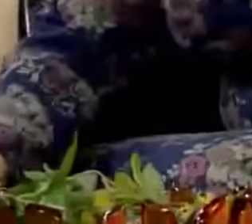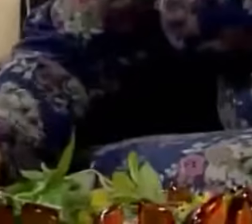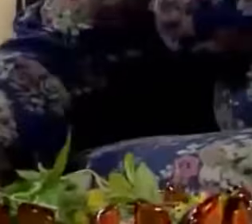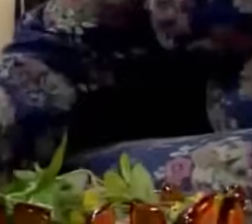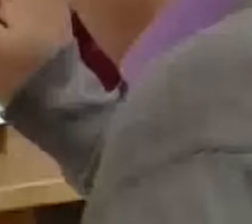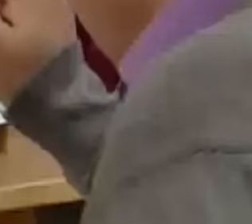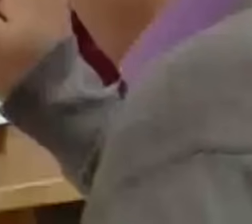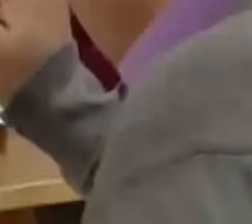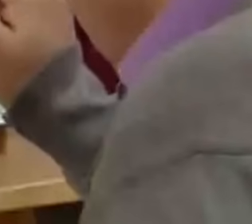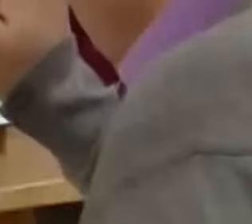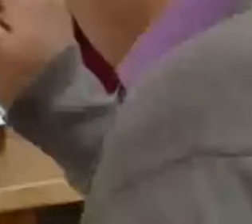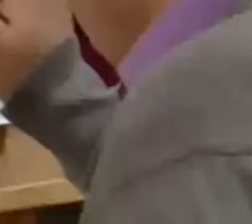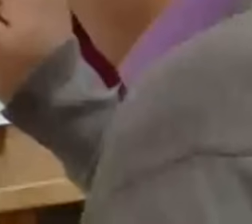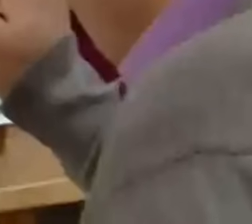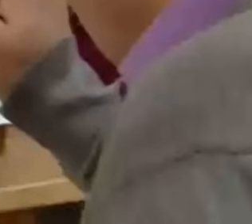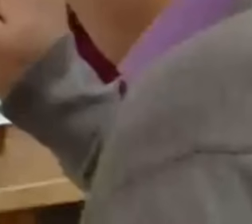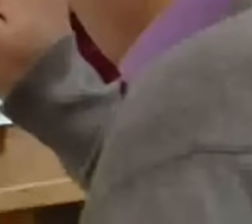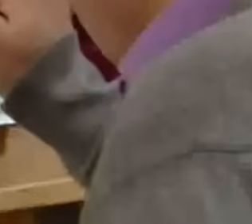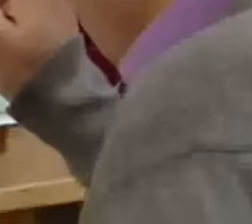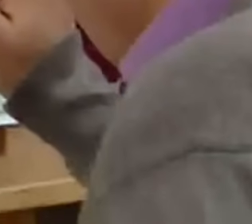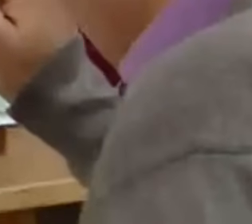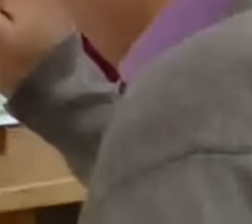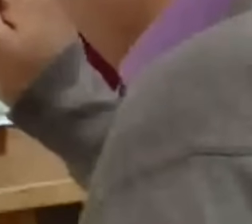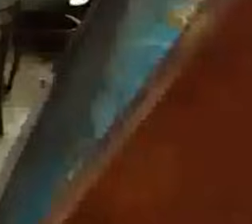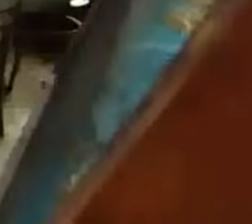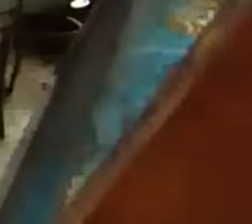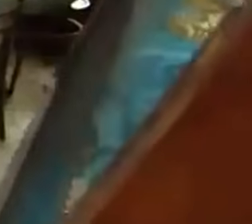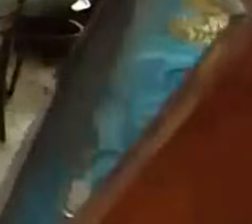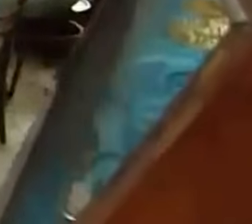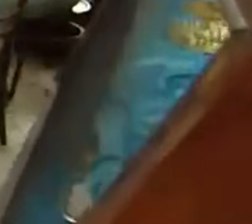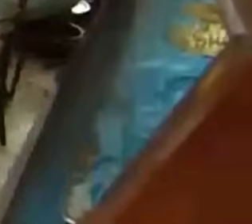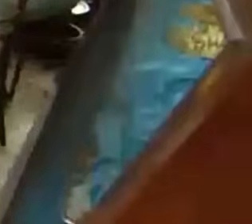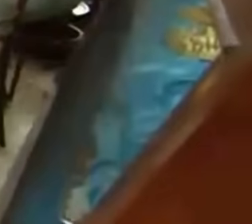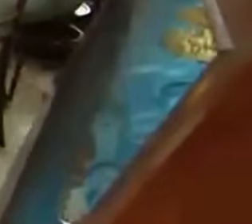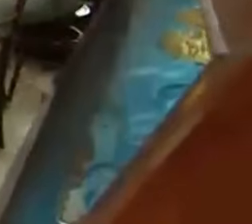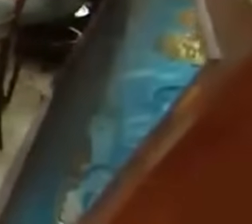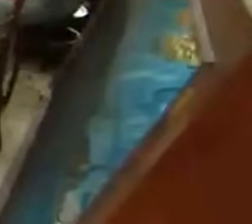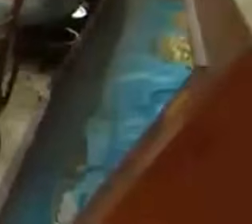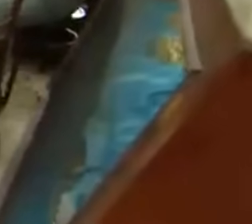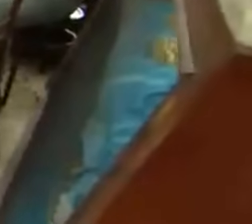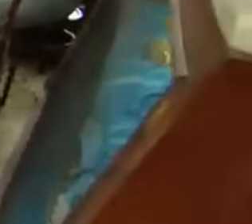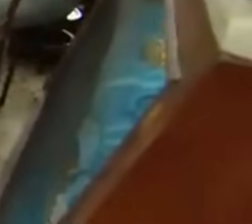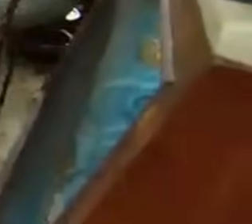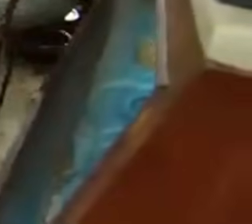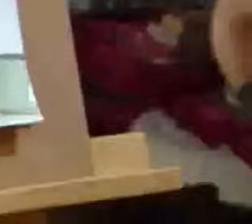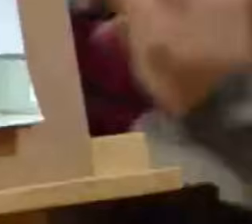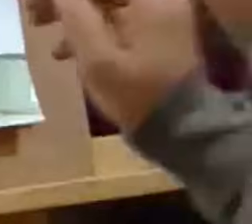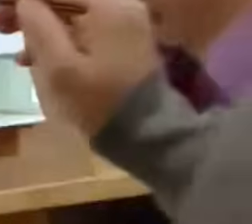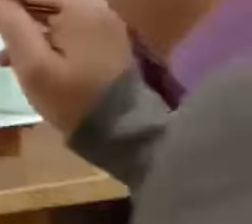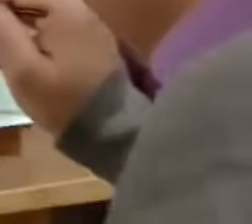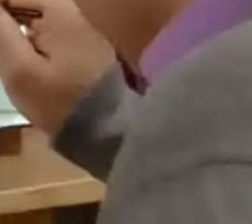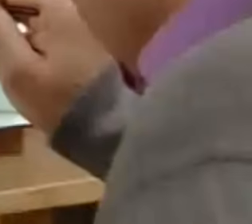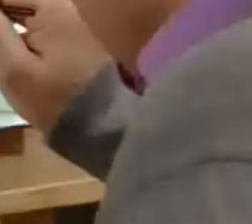çubuk. Sami pastanede resmi iletmiş ama sonuç pek de iç açıcı değil. Güçlü tezgahın ardından